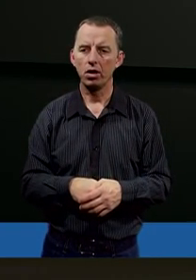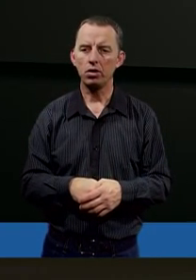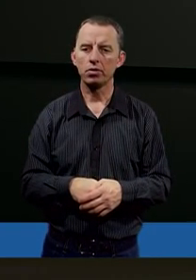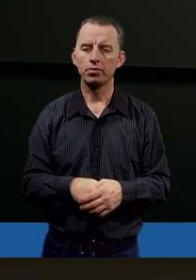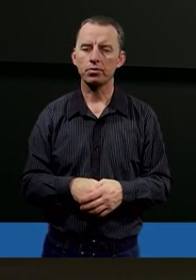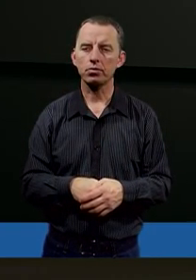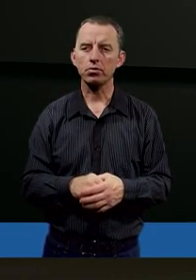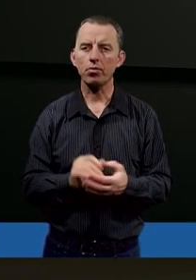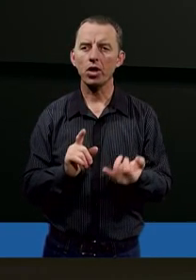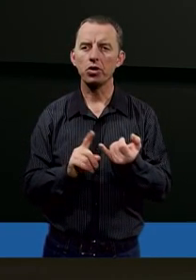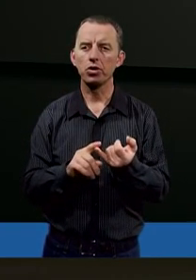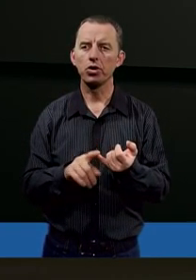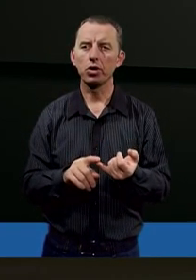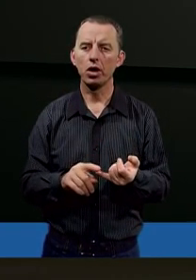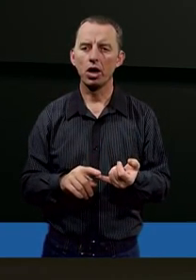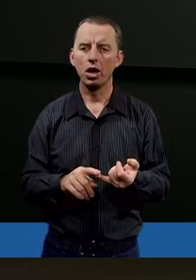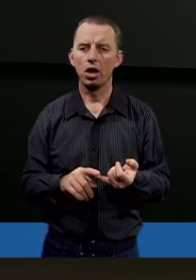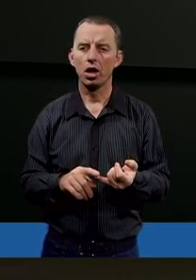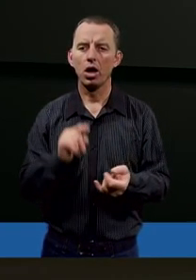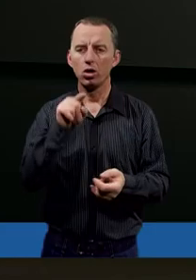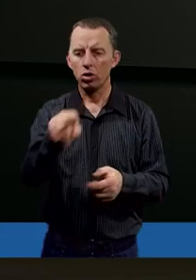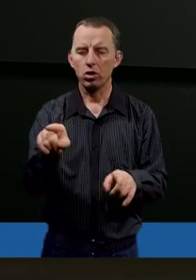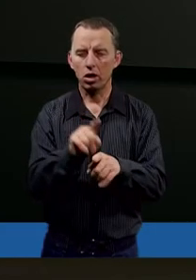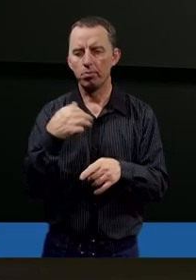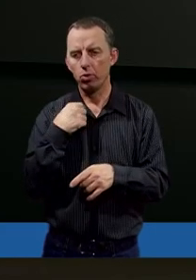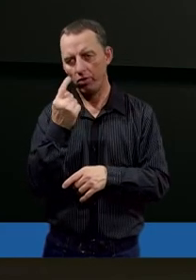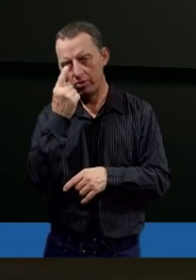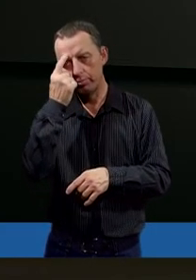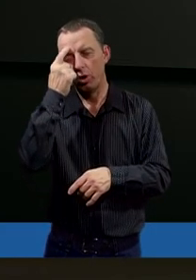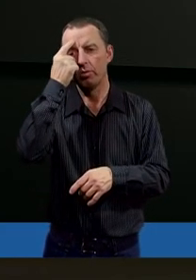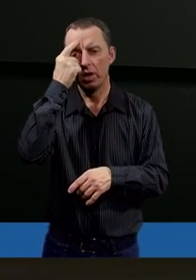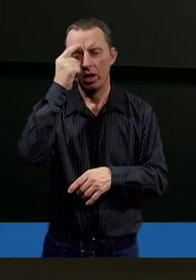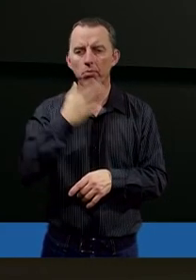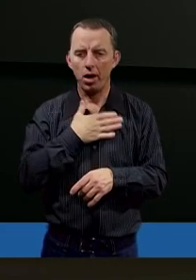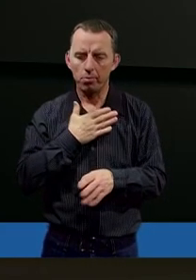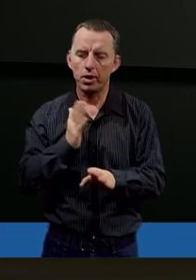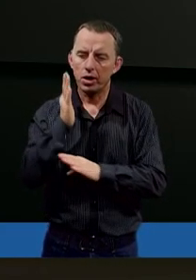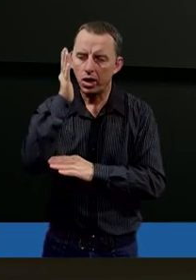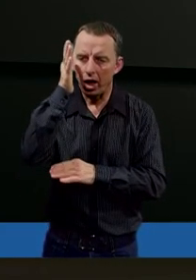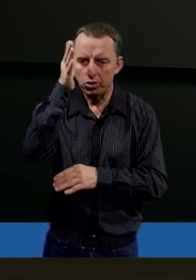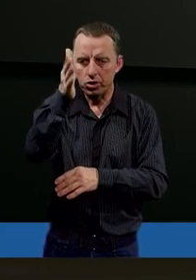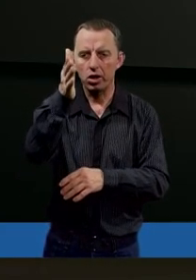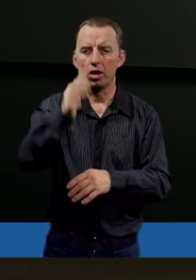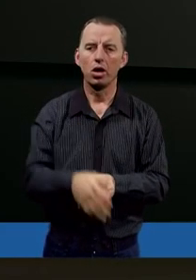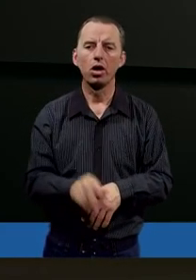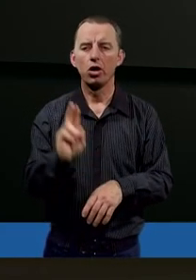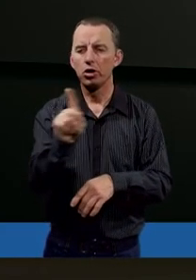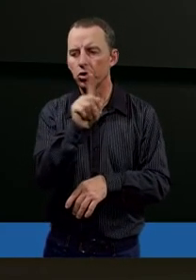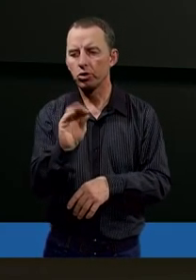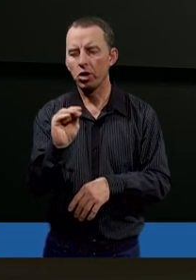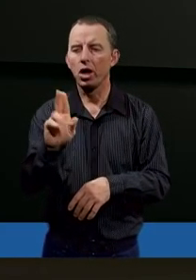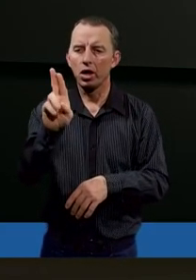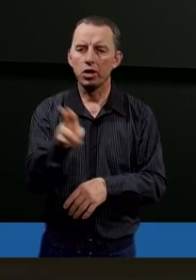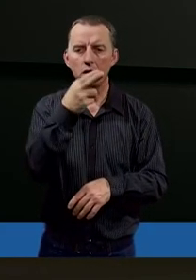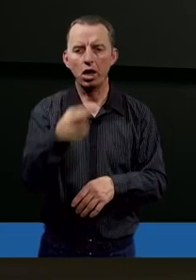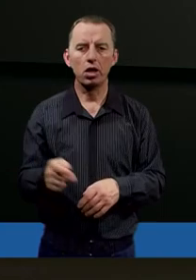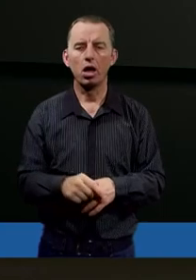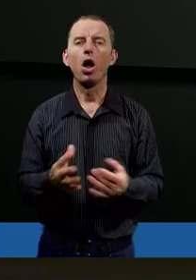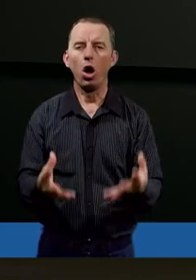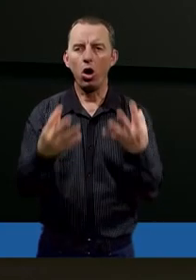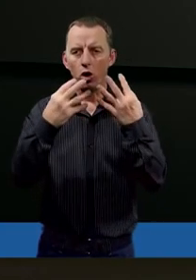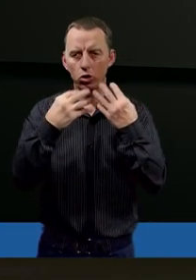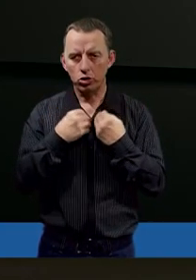I to, co było też wspomniane, my mamy nadzieję, że kiedyś